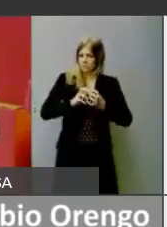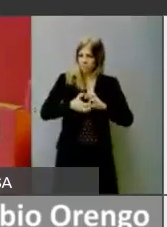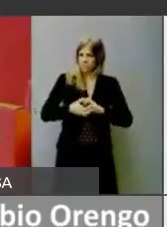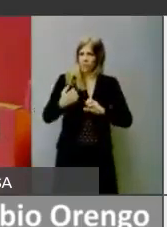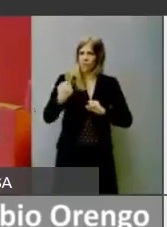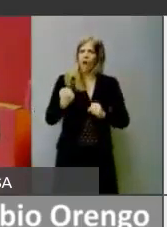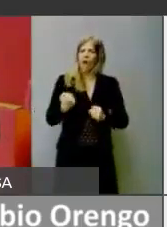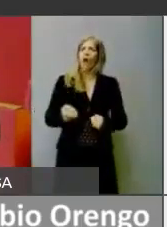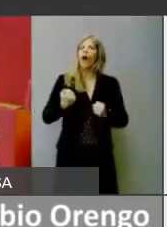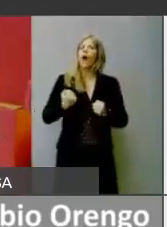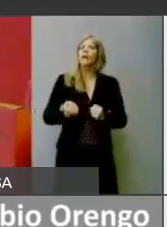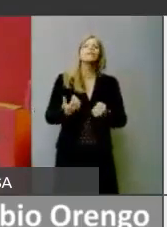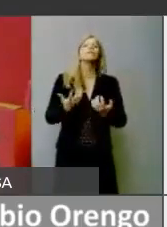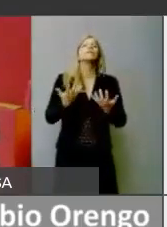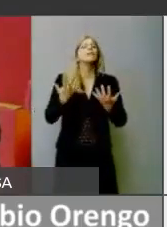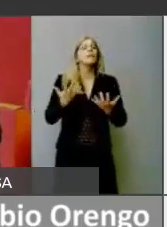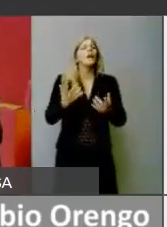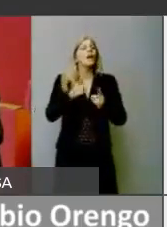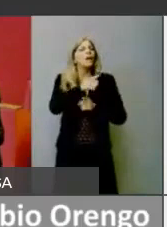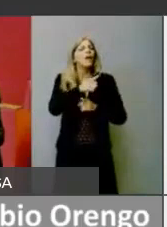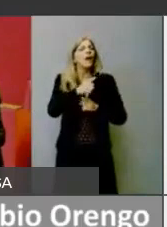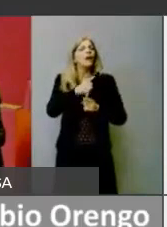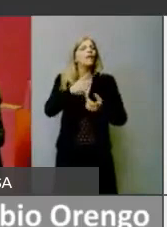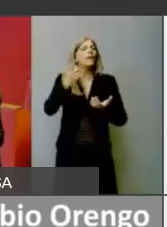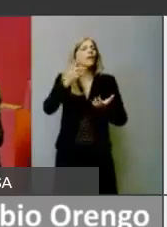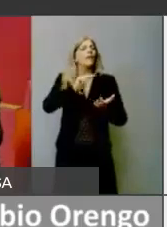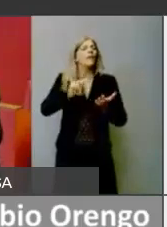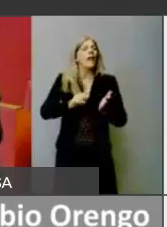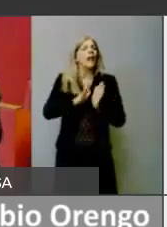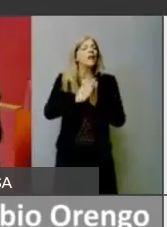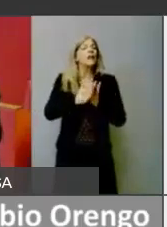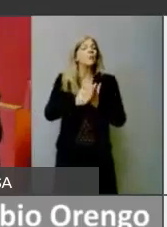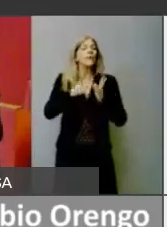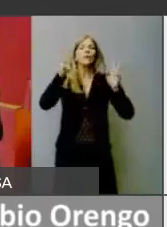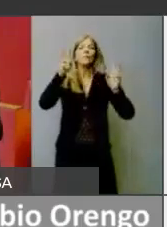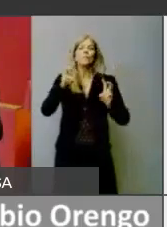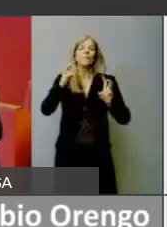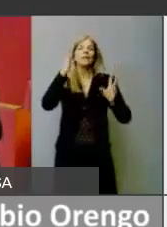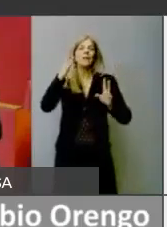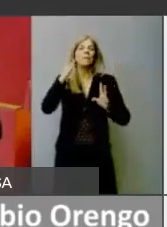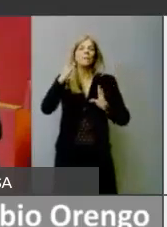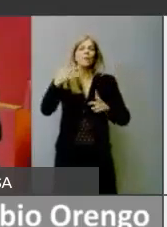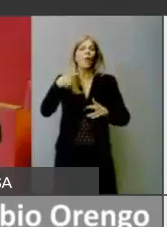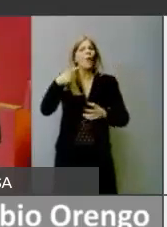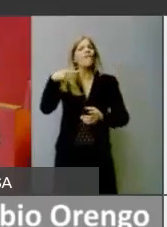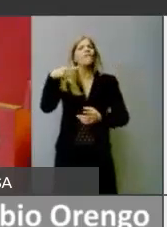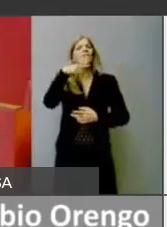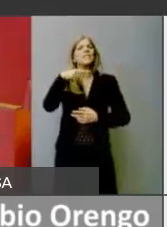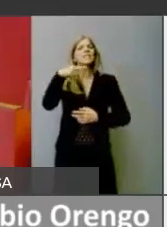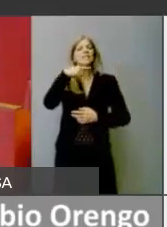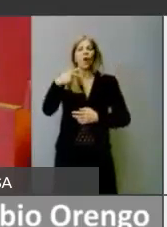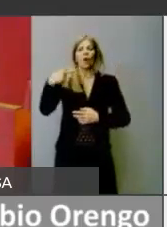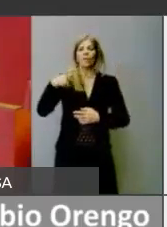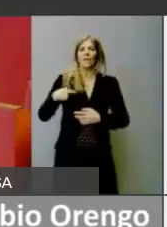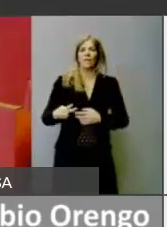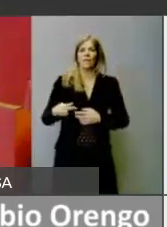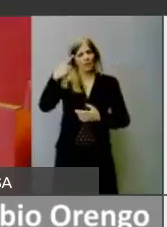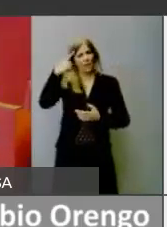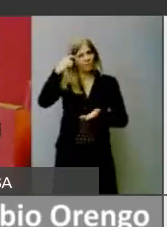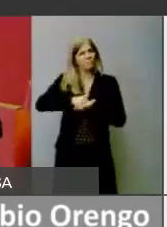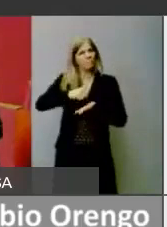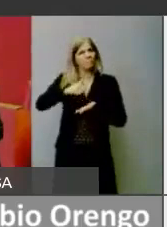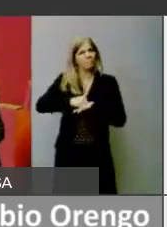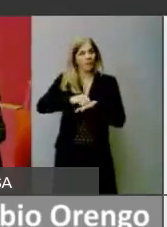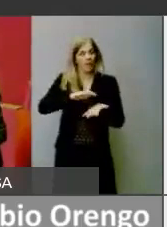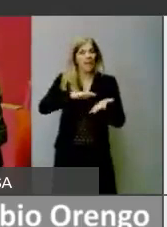è stata quella di scrivere libri. Il vizio di vivere, che ha dato anche diciamo, materia a un film per la